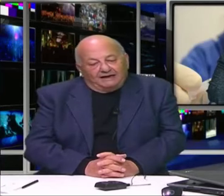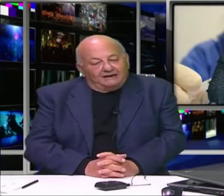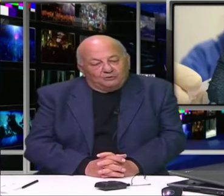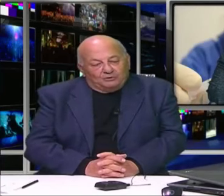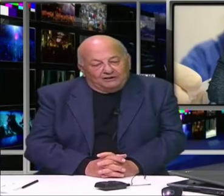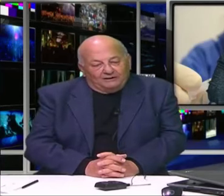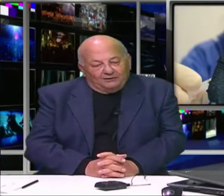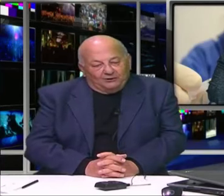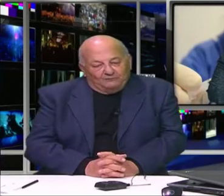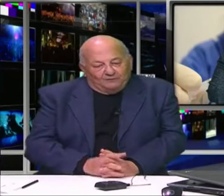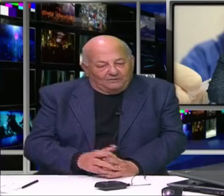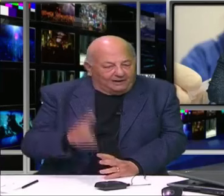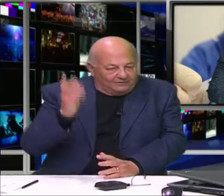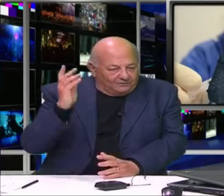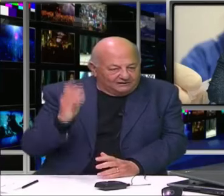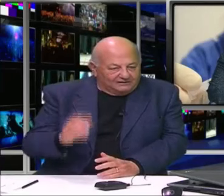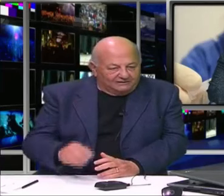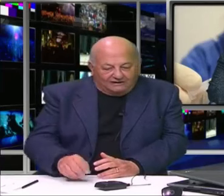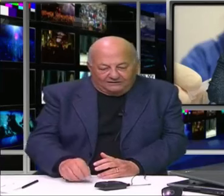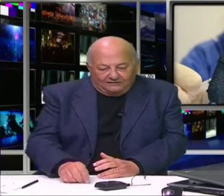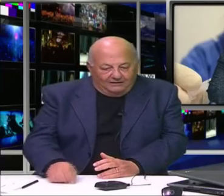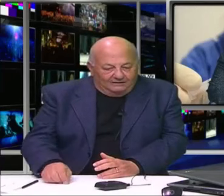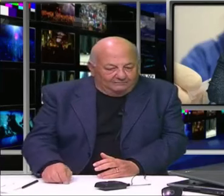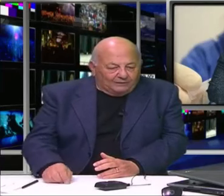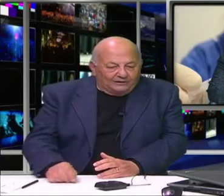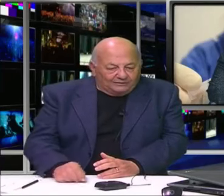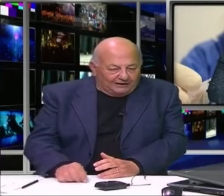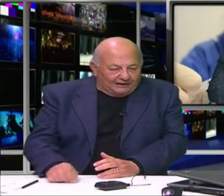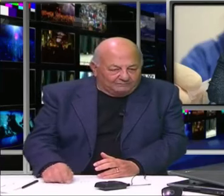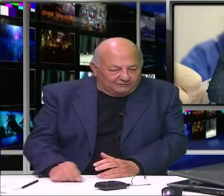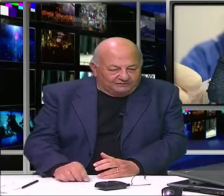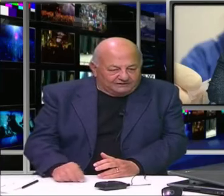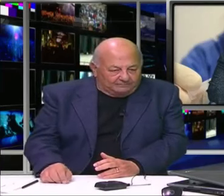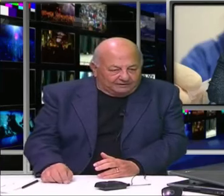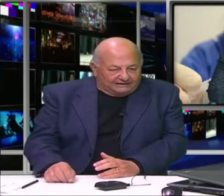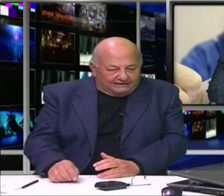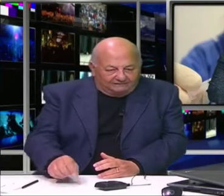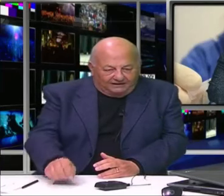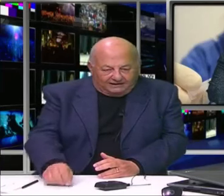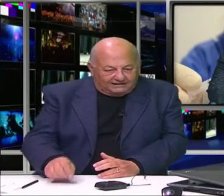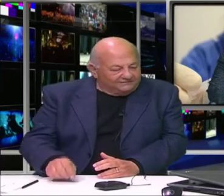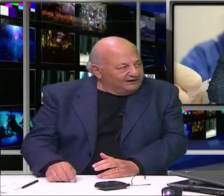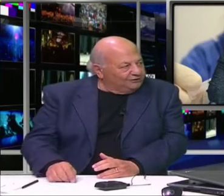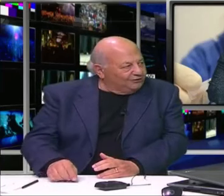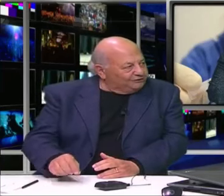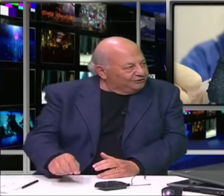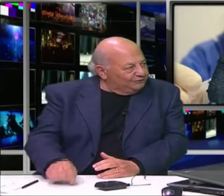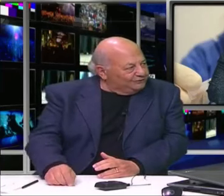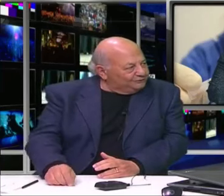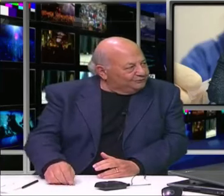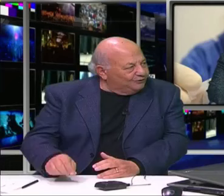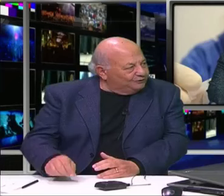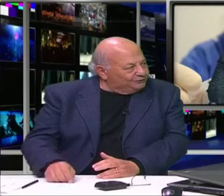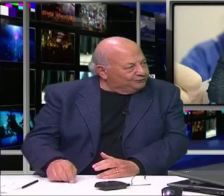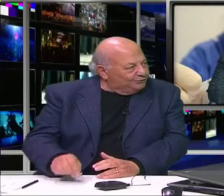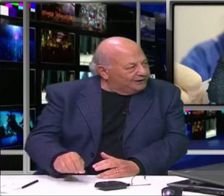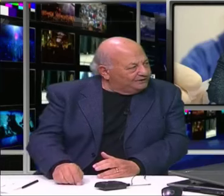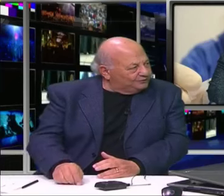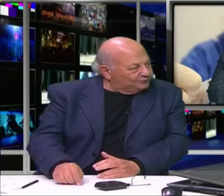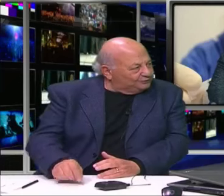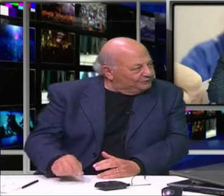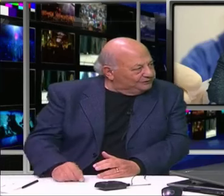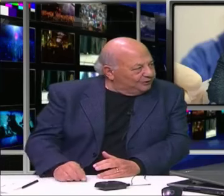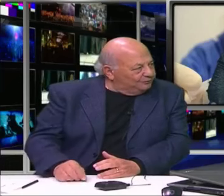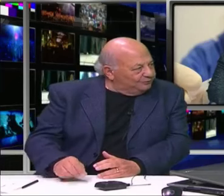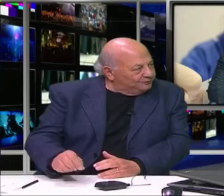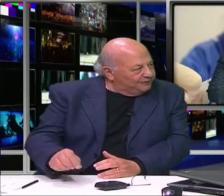dell'idea che tu puoi dire quello che vuoi, ma come diceva quello, quando l'arbitro fischia è partita finita, si fa il conto, io ho fatto un gol, tu due, hai vinto